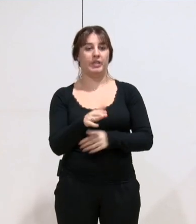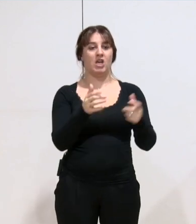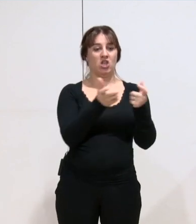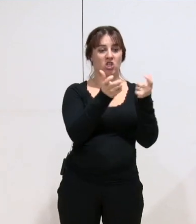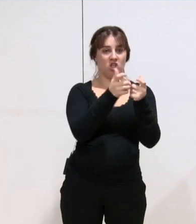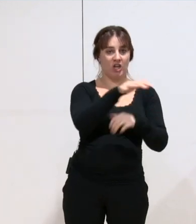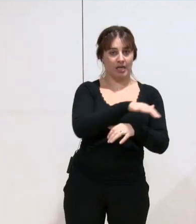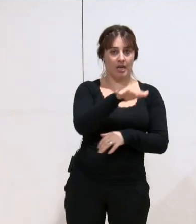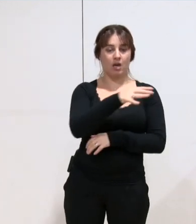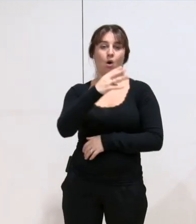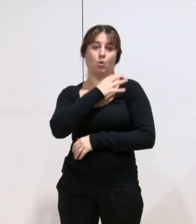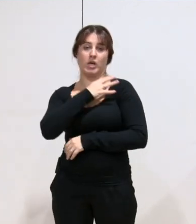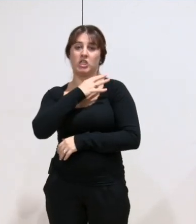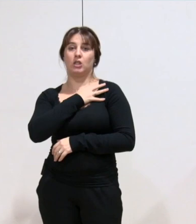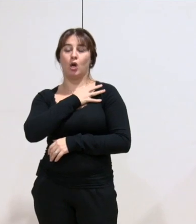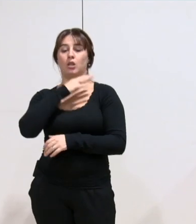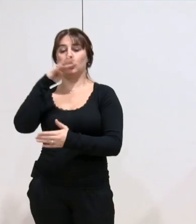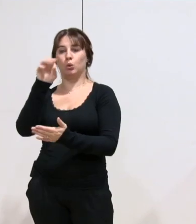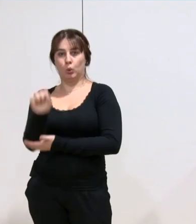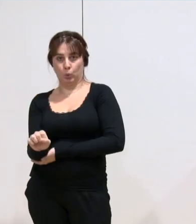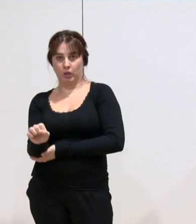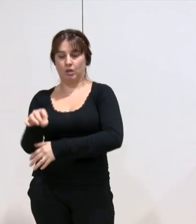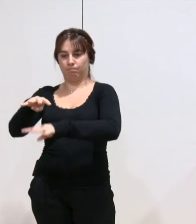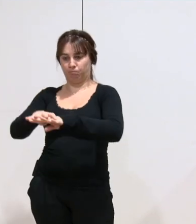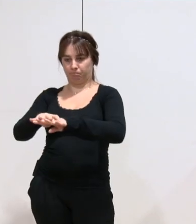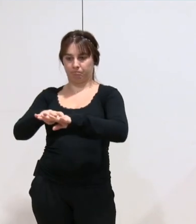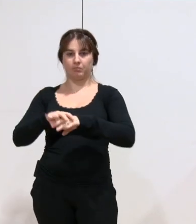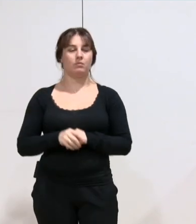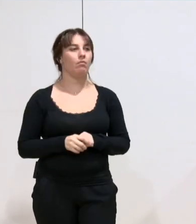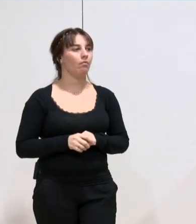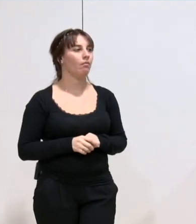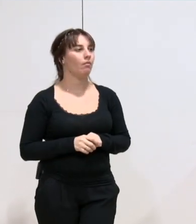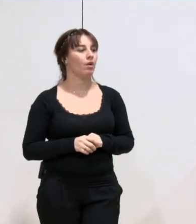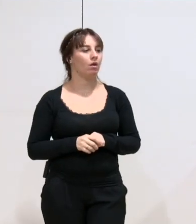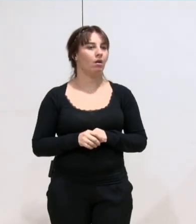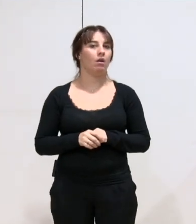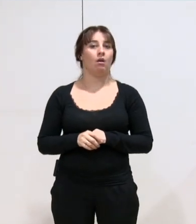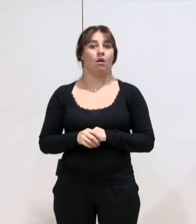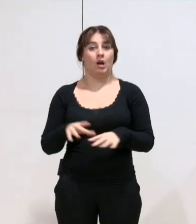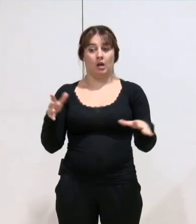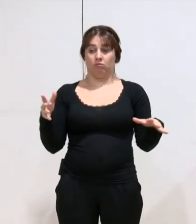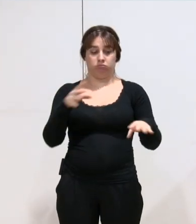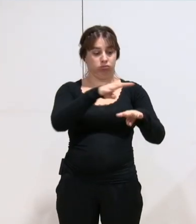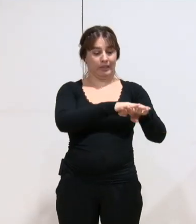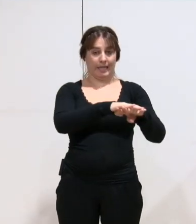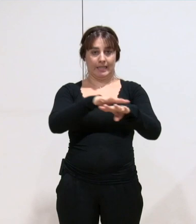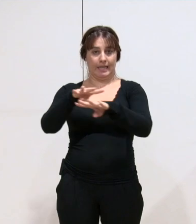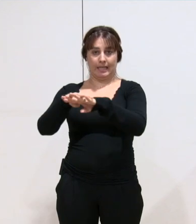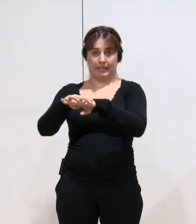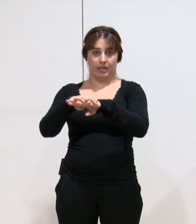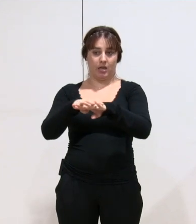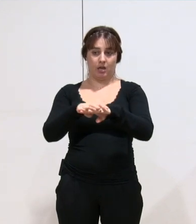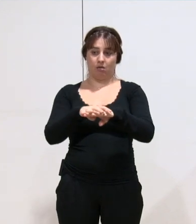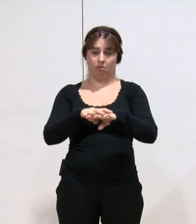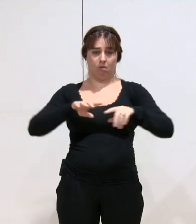et Washington Sud. Donc, c'est ce quartier donc, qui a été